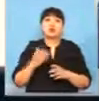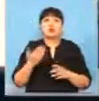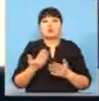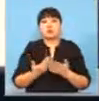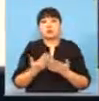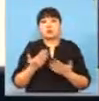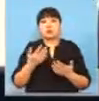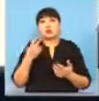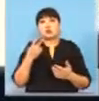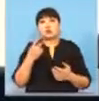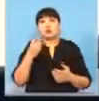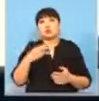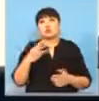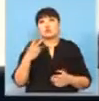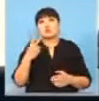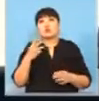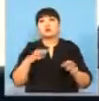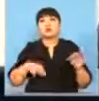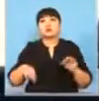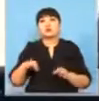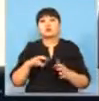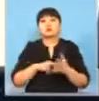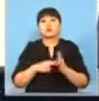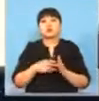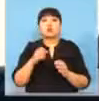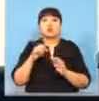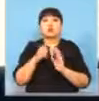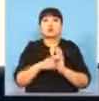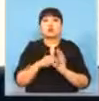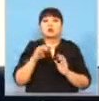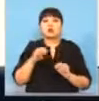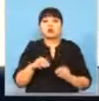жөнінде 231 жоба жоспарланған болатын,